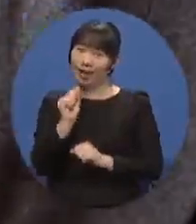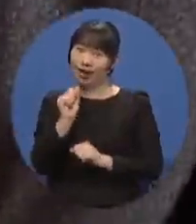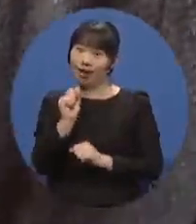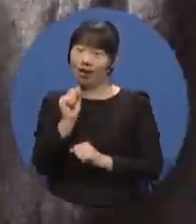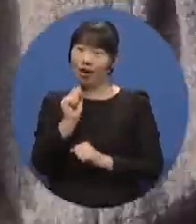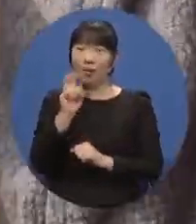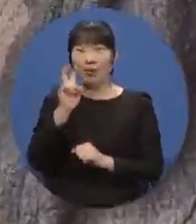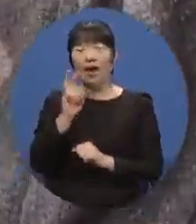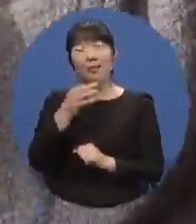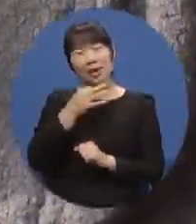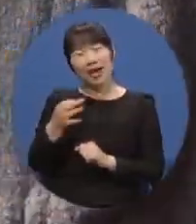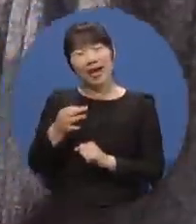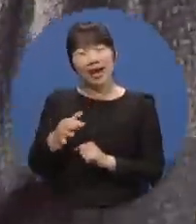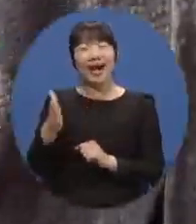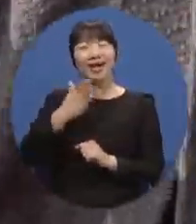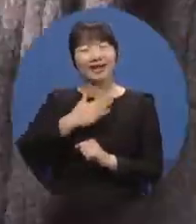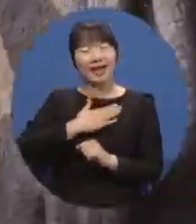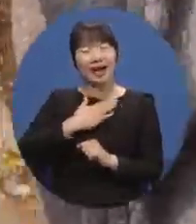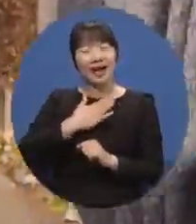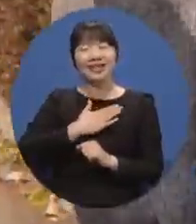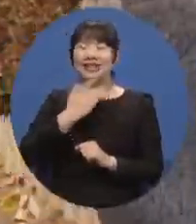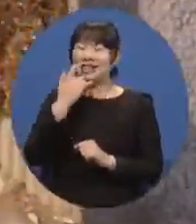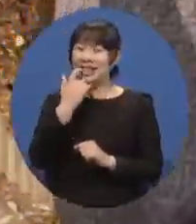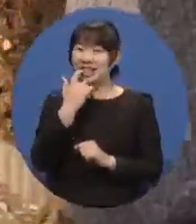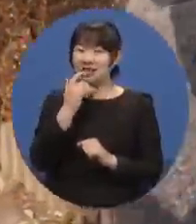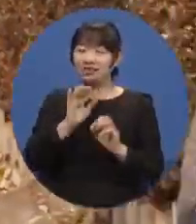거불러볼까? 나는 눈이 좋아서